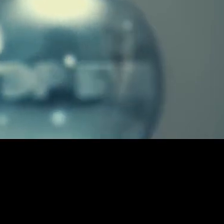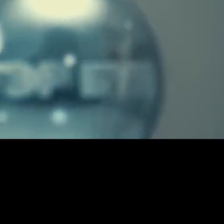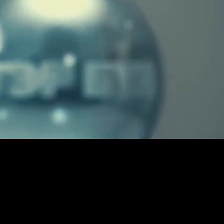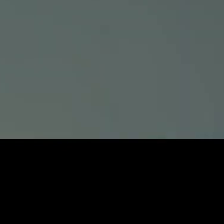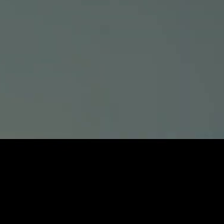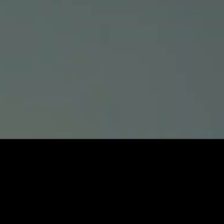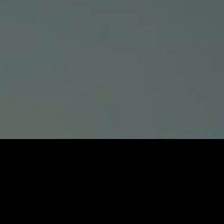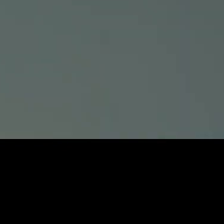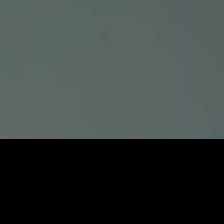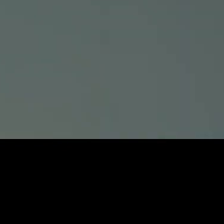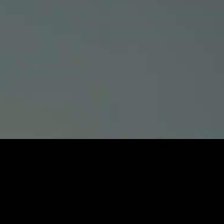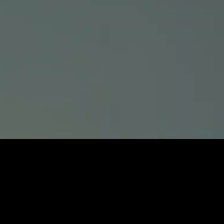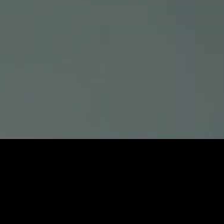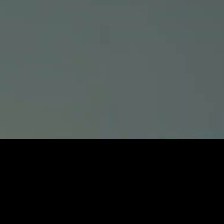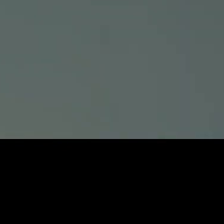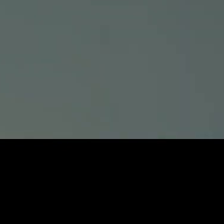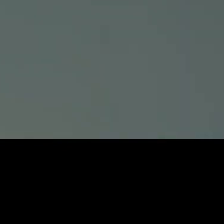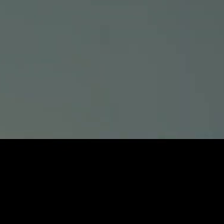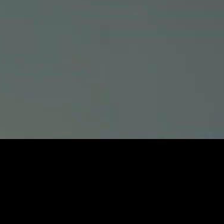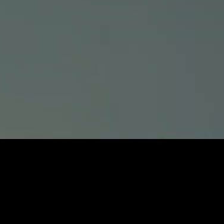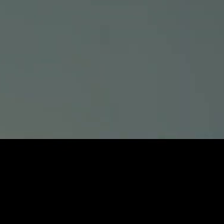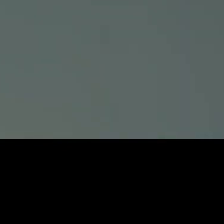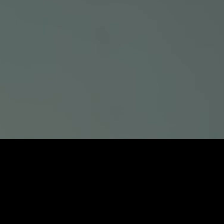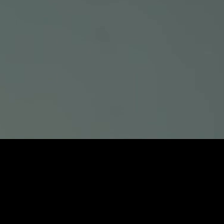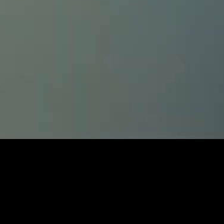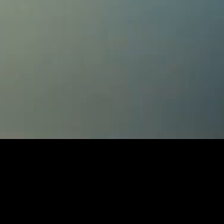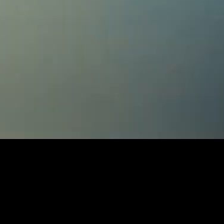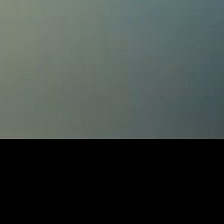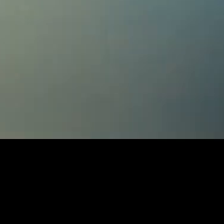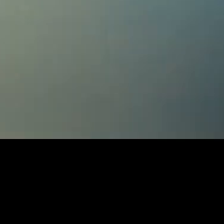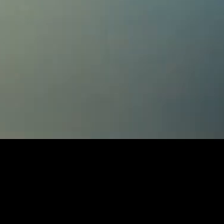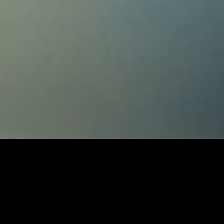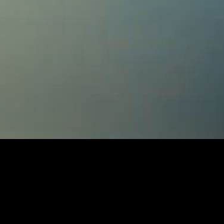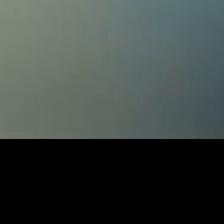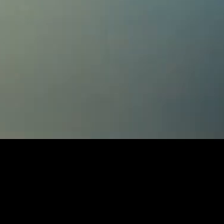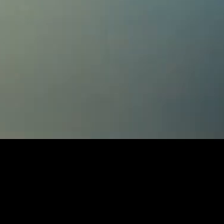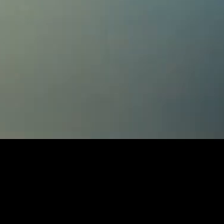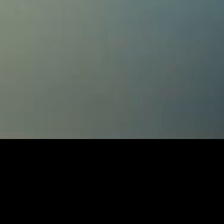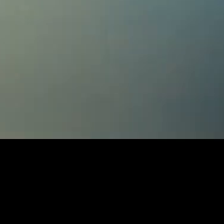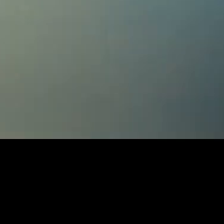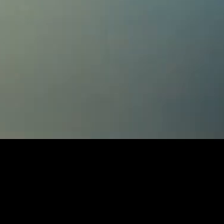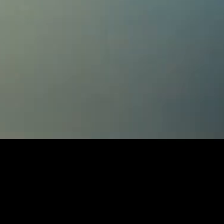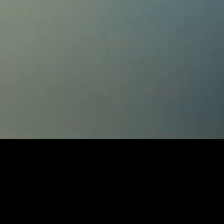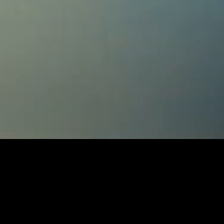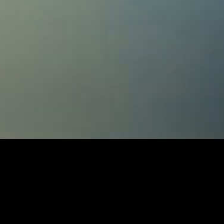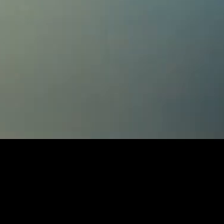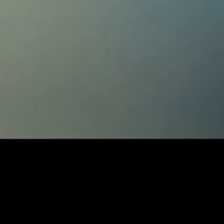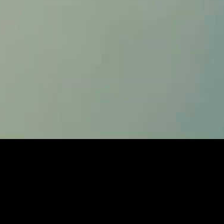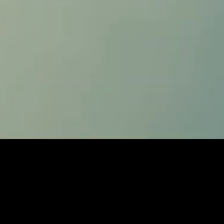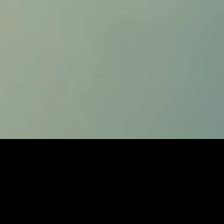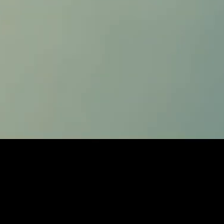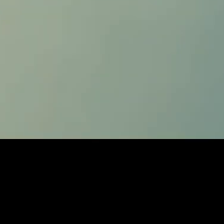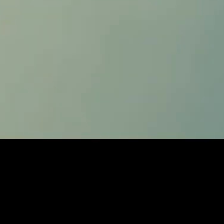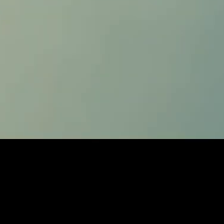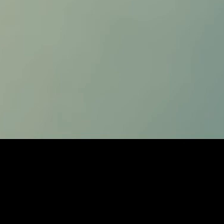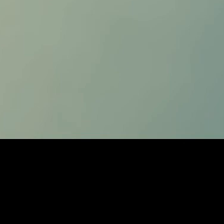бид бүгдийн хамгийн эрхэм, хамгийн үнцэнтэй зүйлс билээ. Энэ тэнцвэрийг хэрхэн хадгалахаас хамаарч,